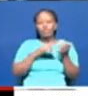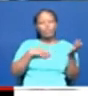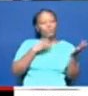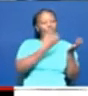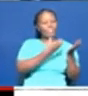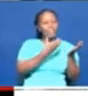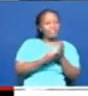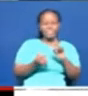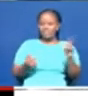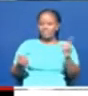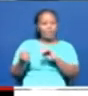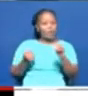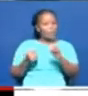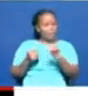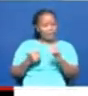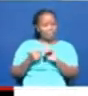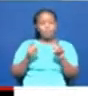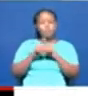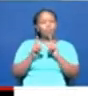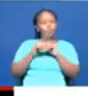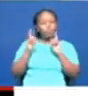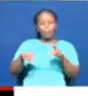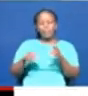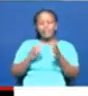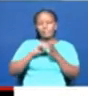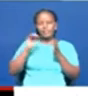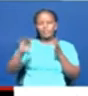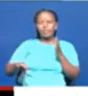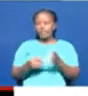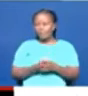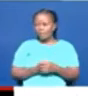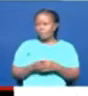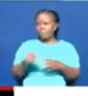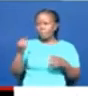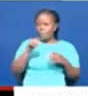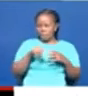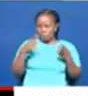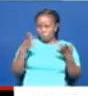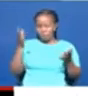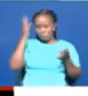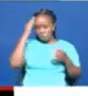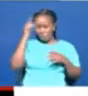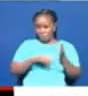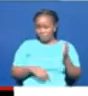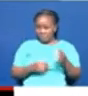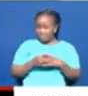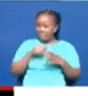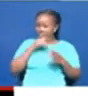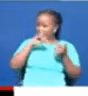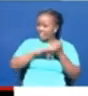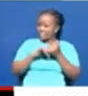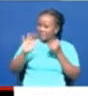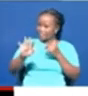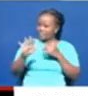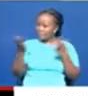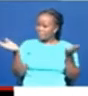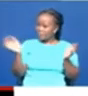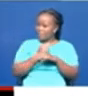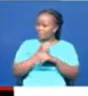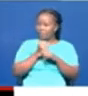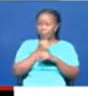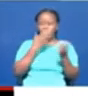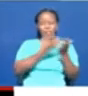washahidi na ushahidi wake kutupiliwa mbali. We'll be submitting to this court that he is not a competent witness to be called for the